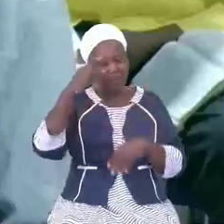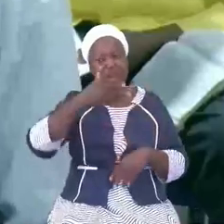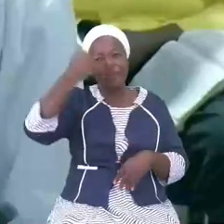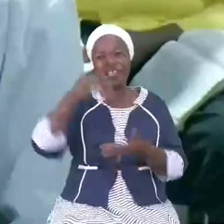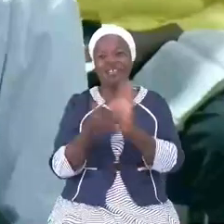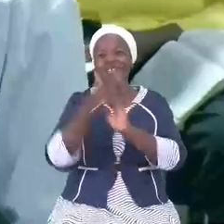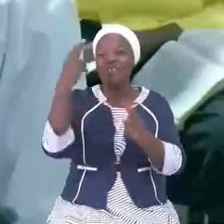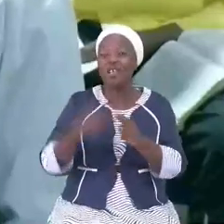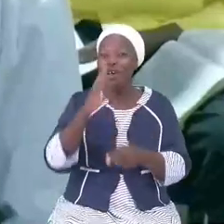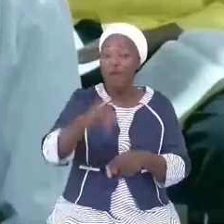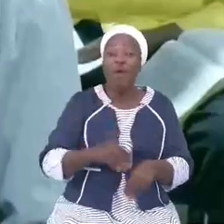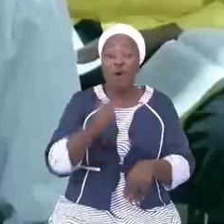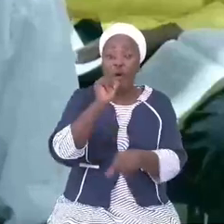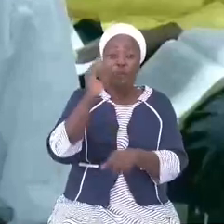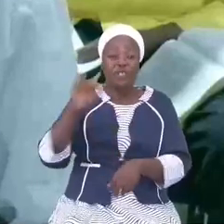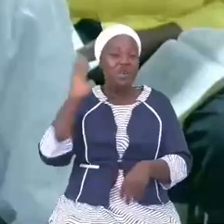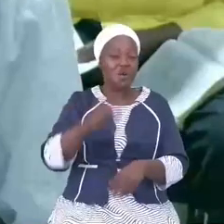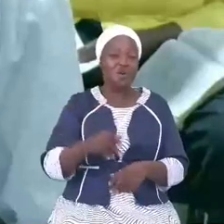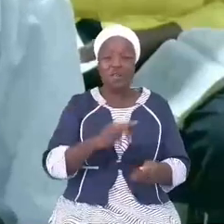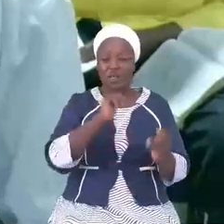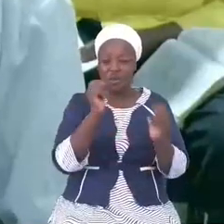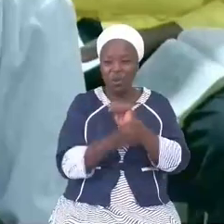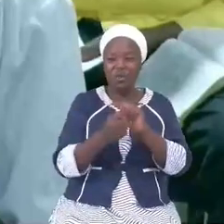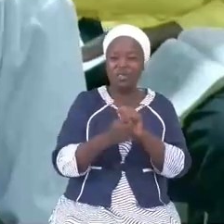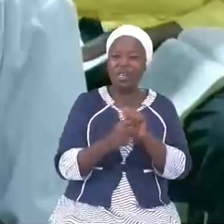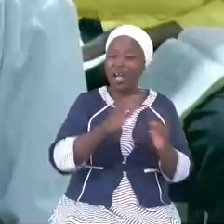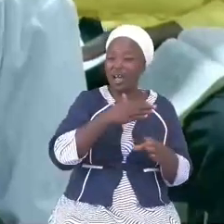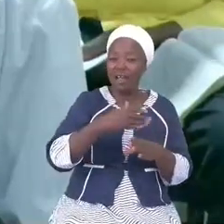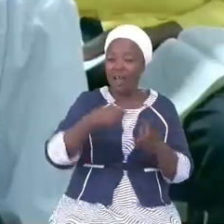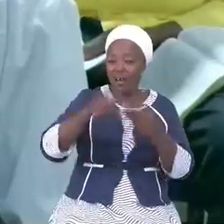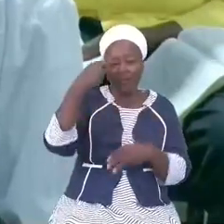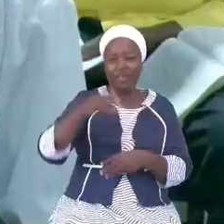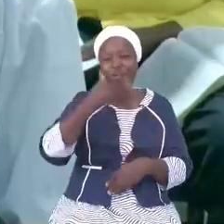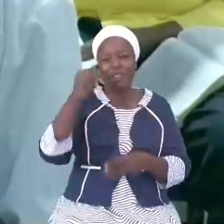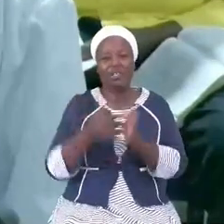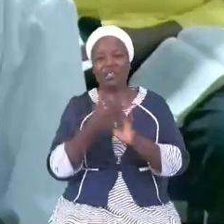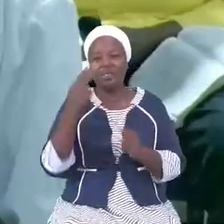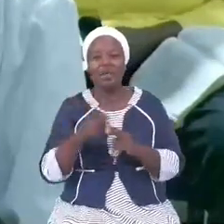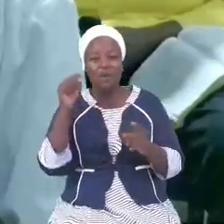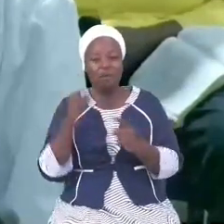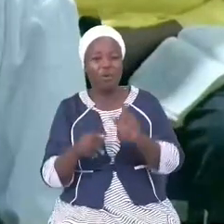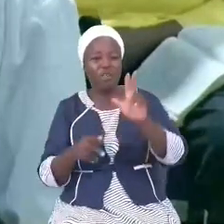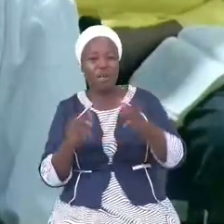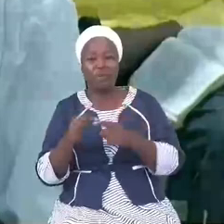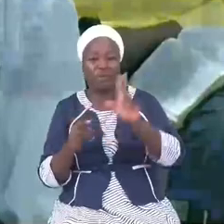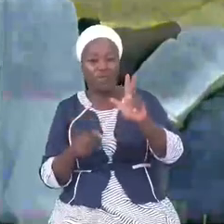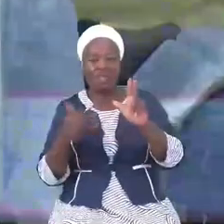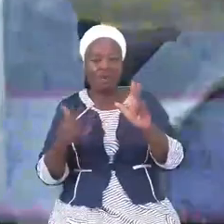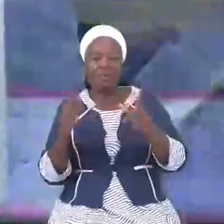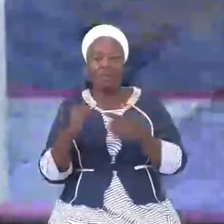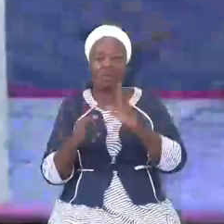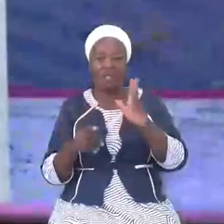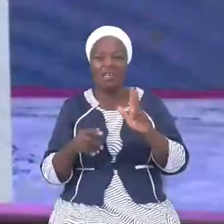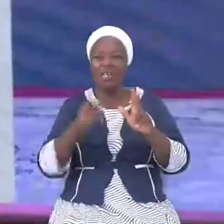Ton ministère sera transformé pour le meilleur. Troisième point maintenant. Troisième point, la